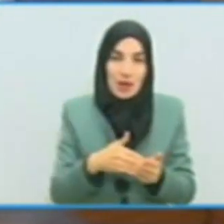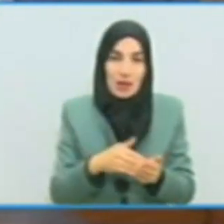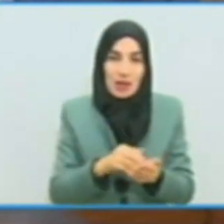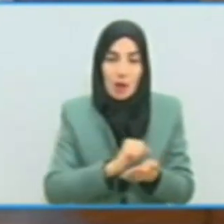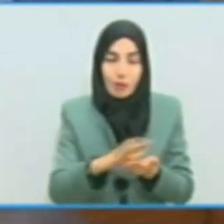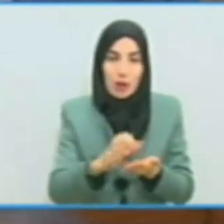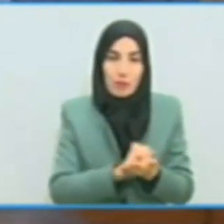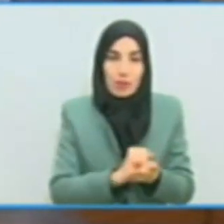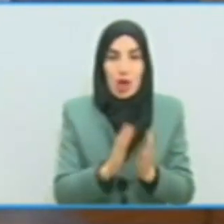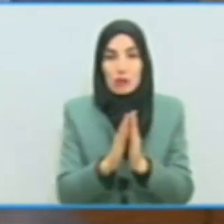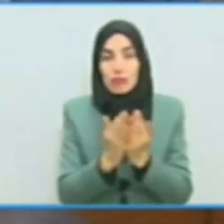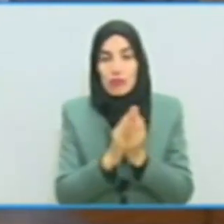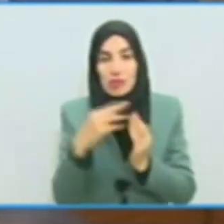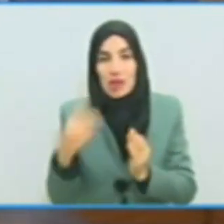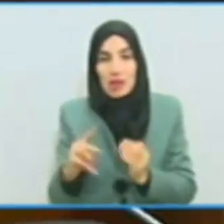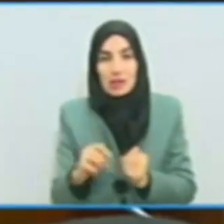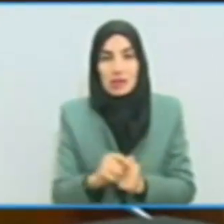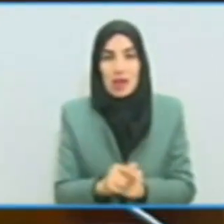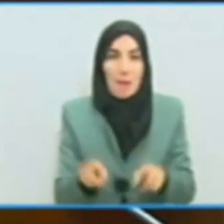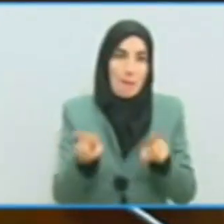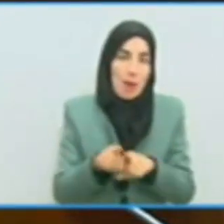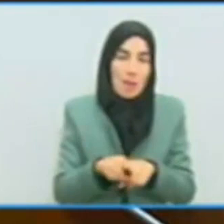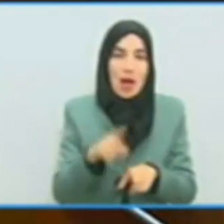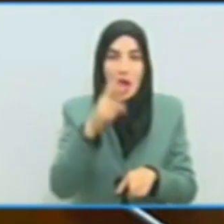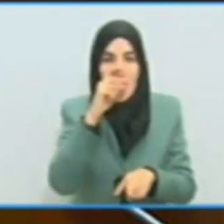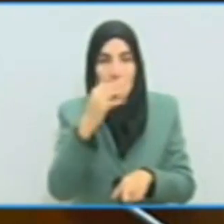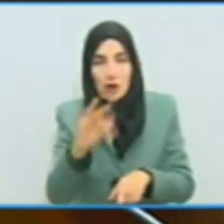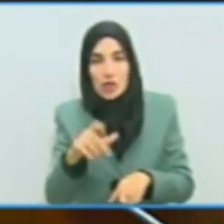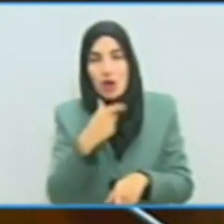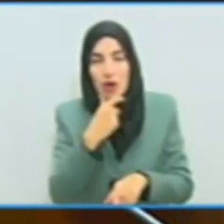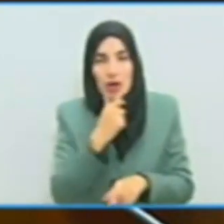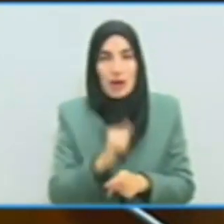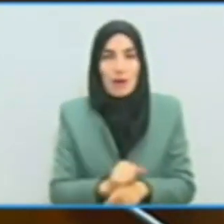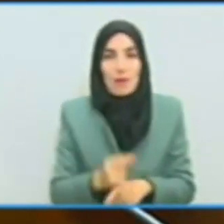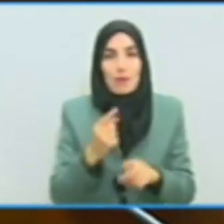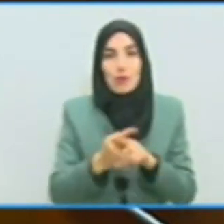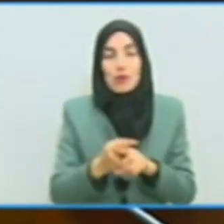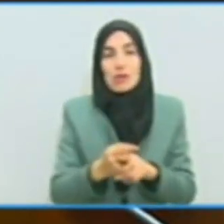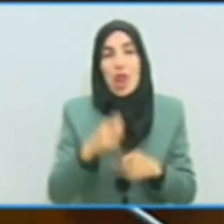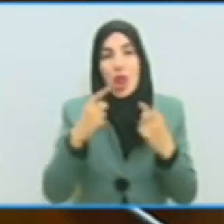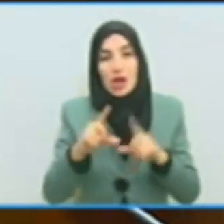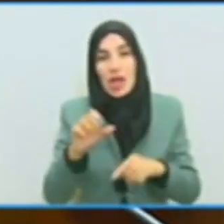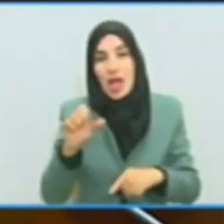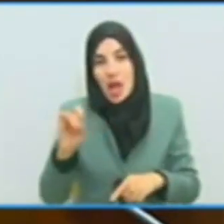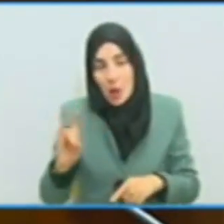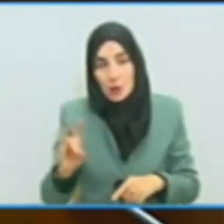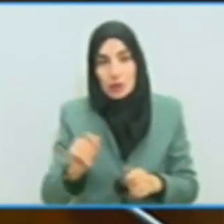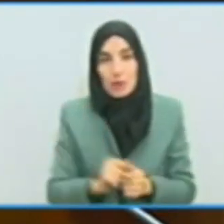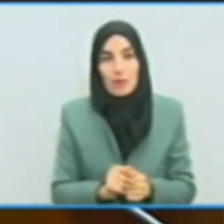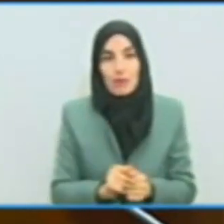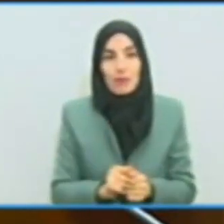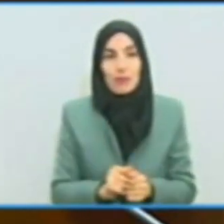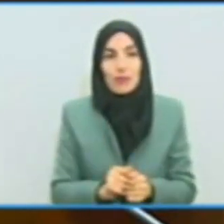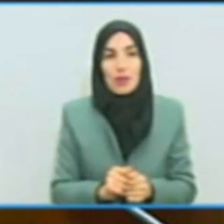الكتاب ذاته ومن اللغات ذاتها، إضافة إلى لغة الهوسة. وجاري الآن عملية